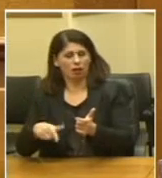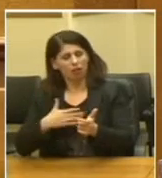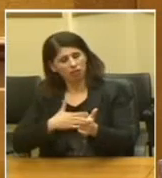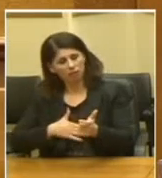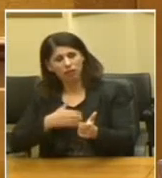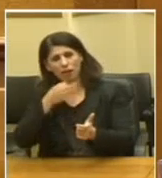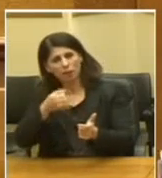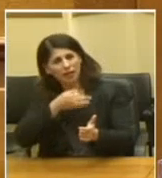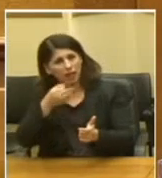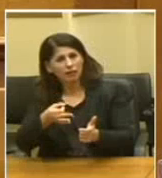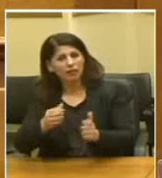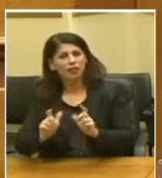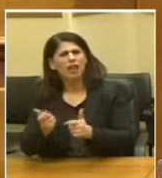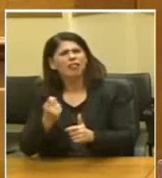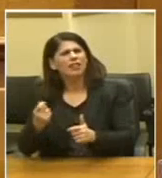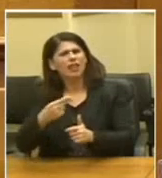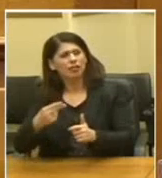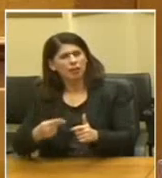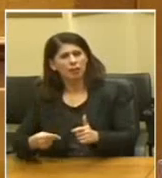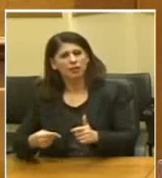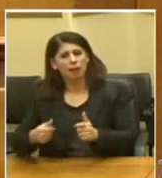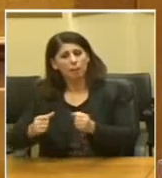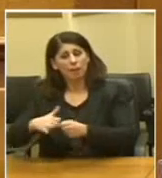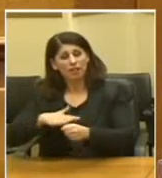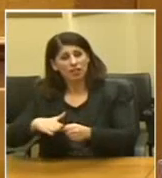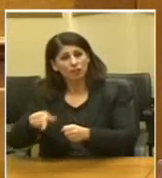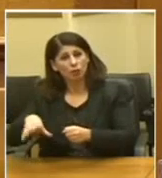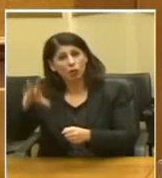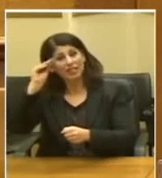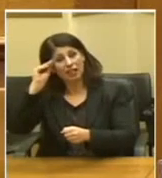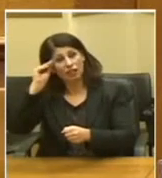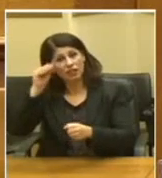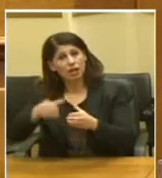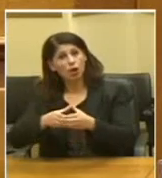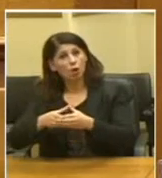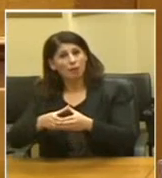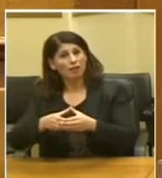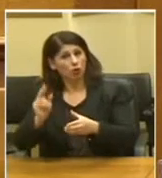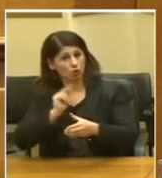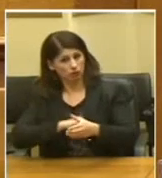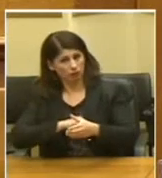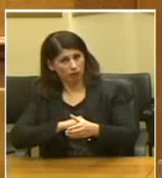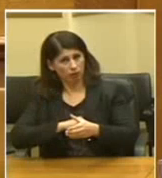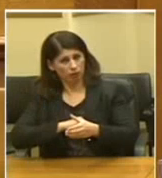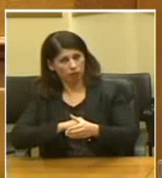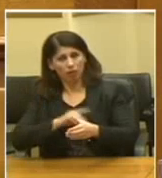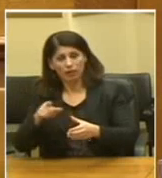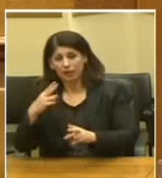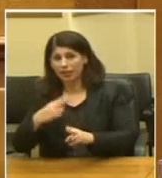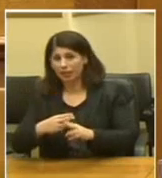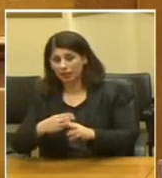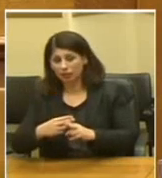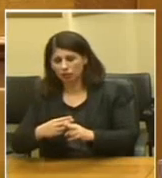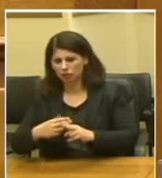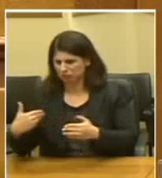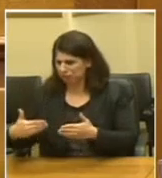εθνικά θέματα, από ό,τι φαίνεται, με βάση αυτό που εσείς αντιλαμβάνεστε ως κομματικό συμφέρον και κυρίως το τελευταίο